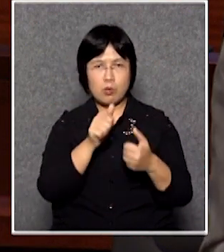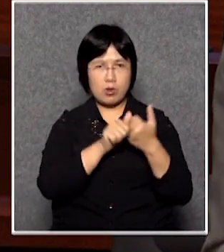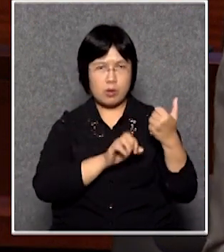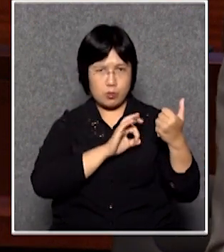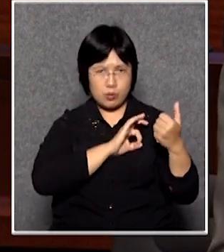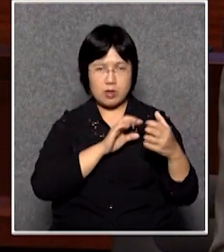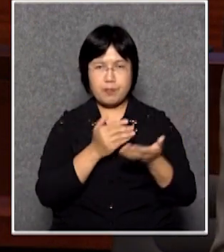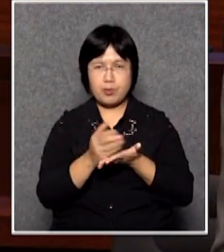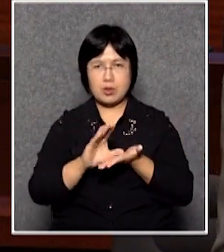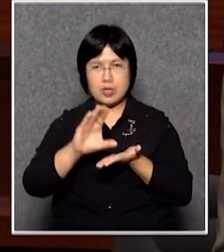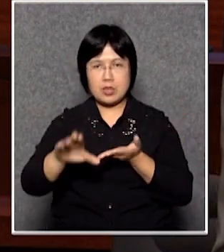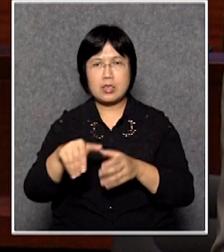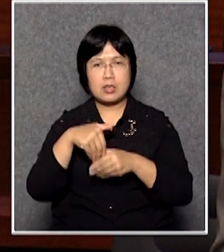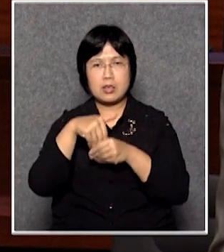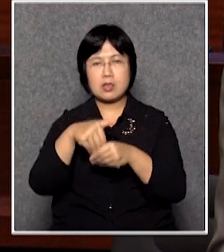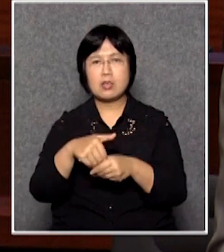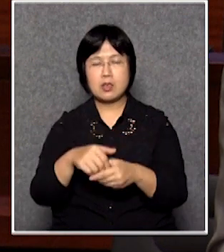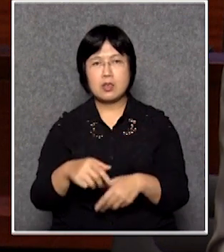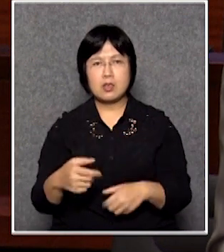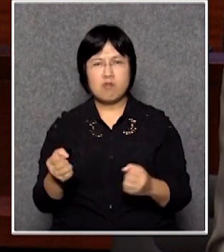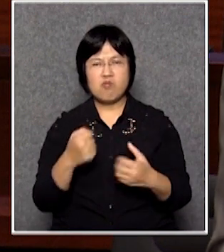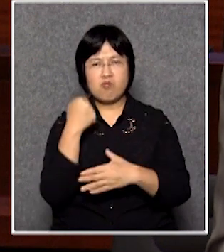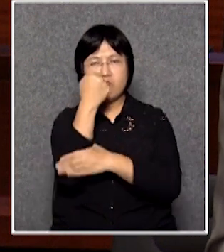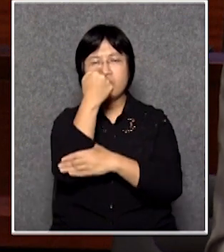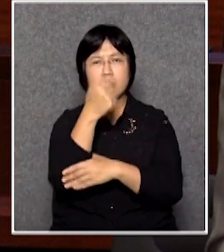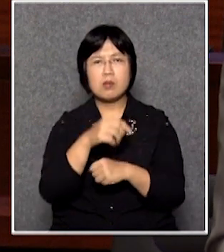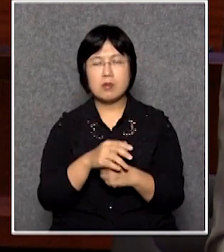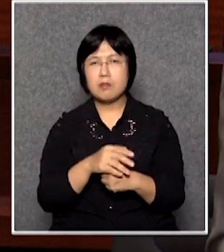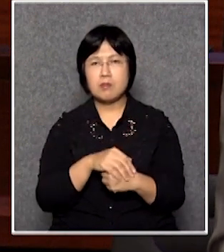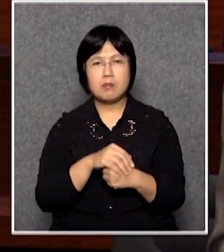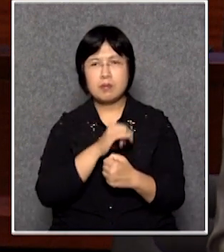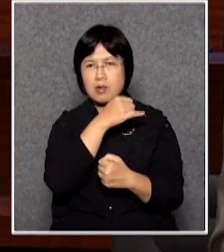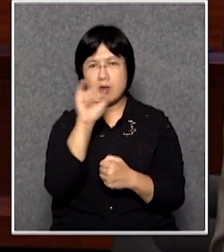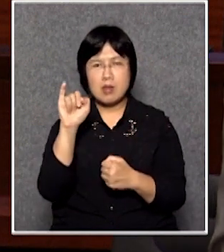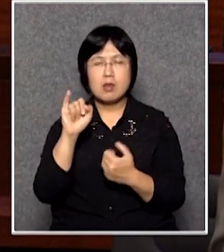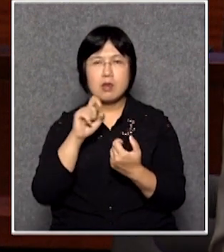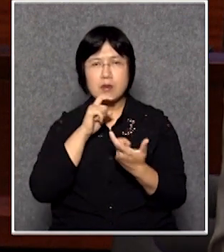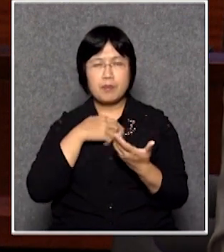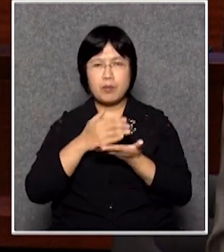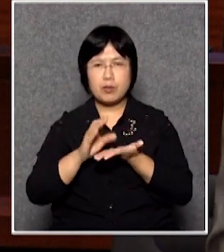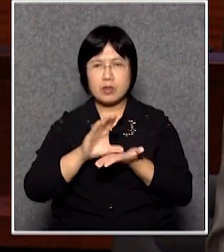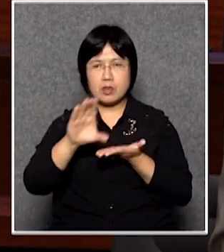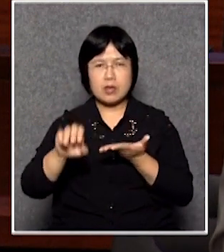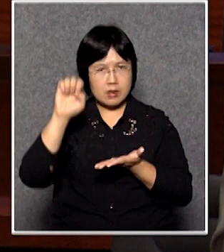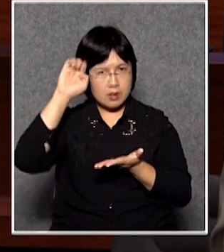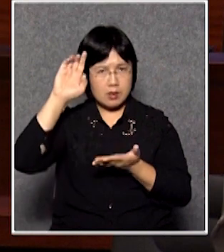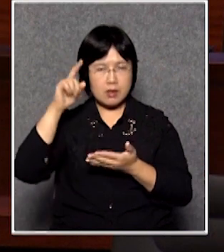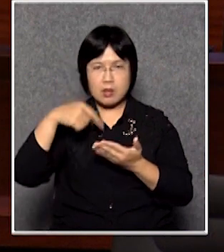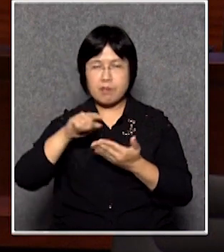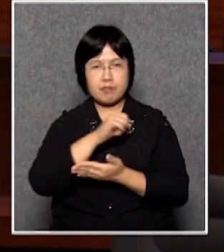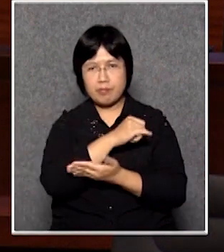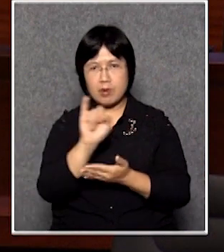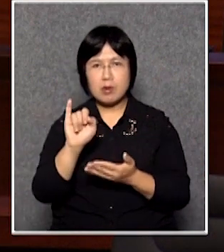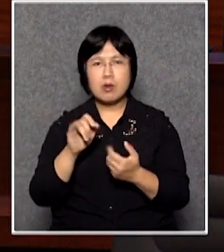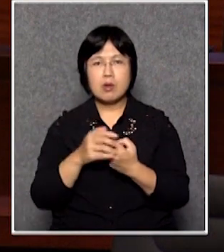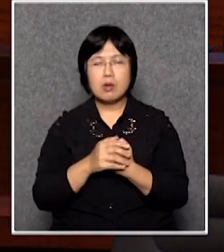關撥款申請進行議會抗爭，阻止有關嘅撥款建議得到通過。主席，